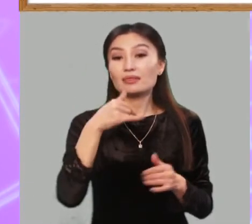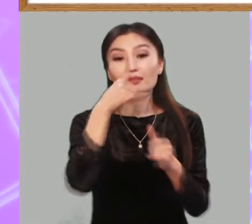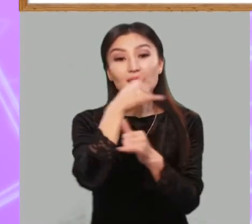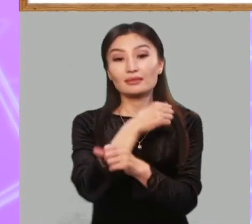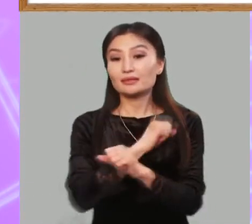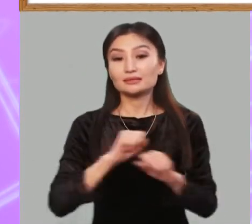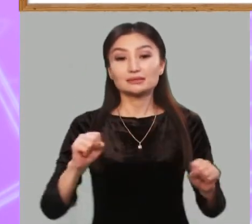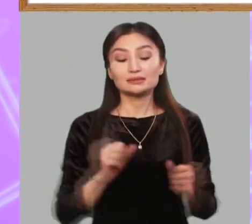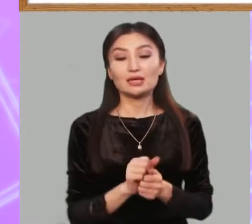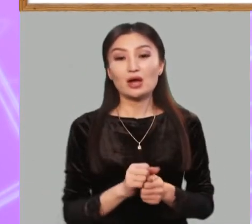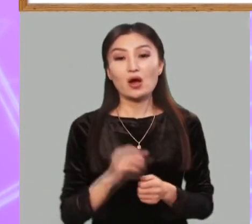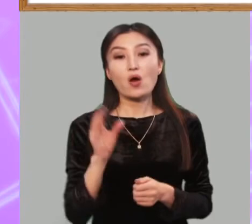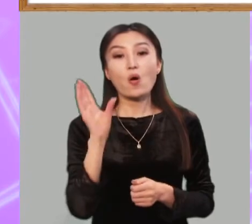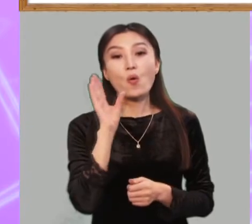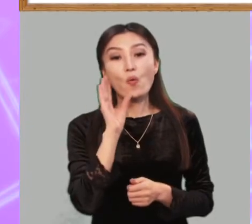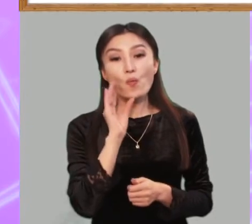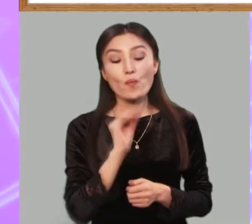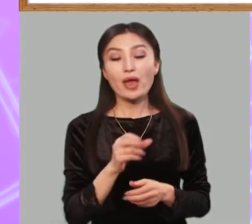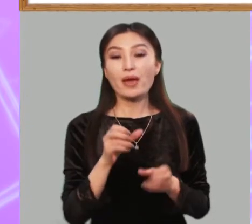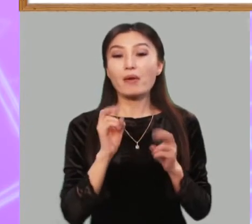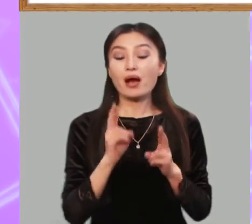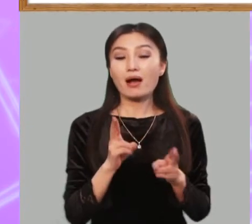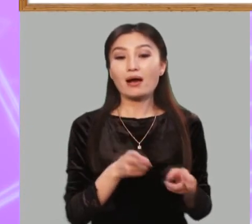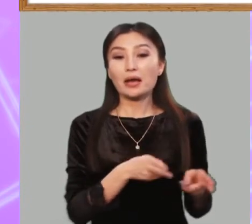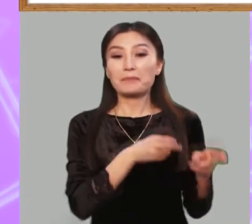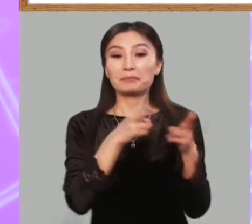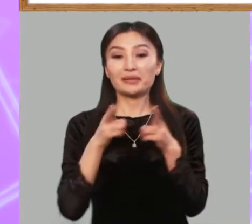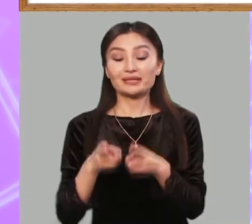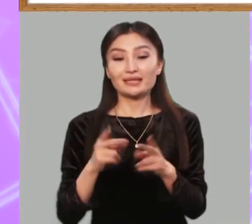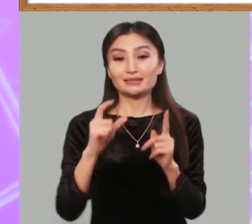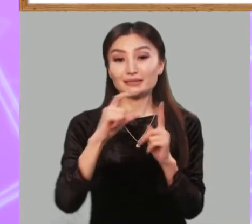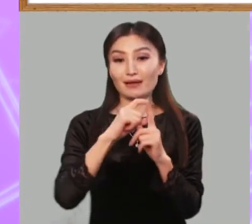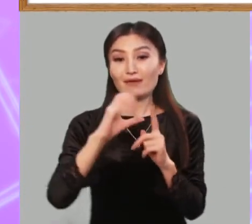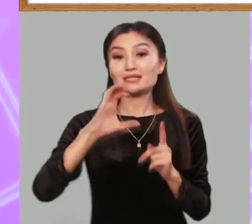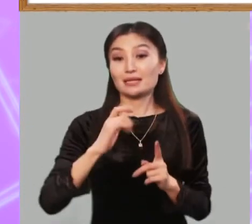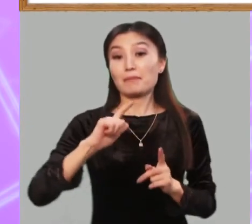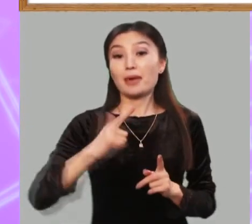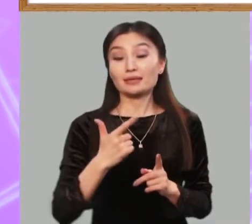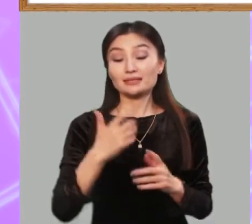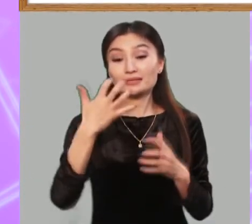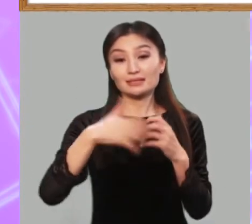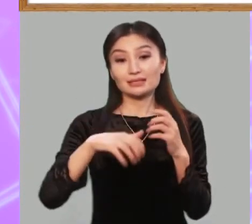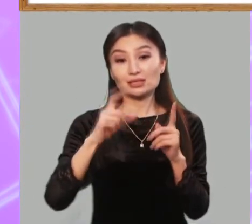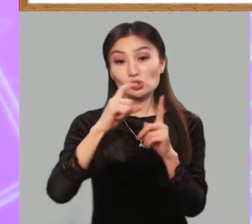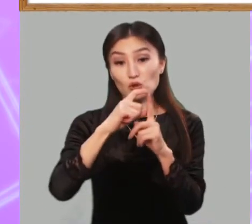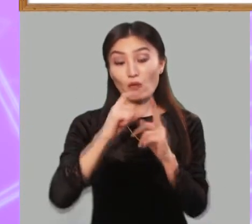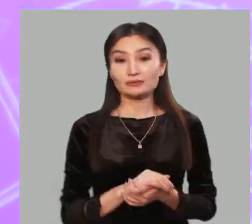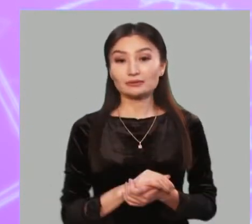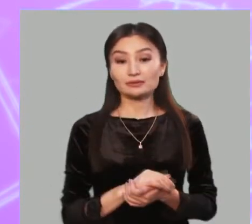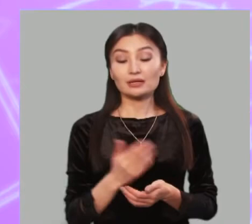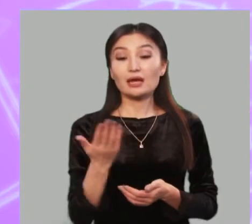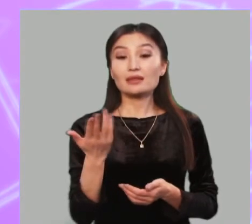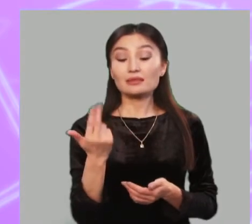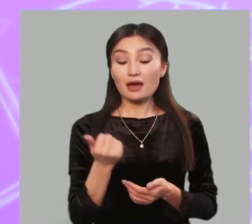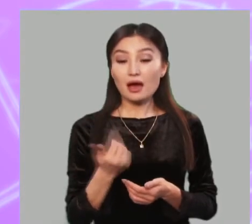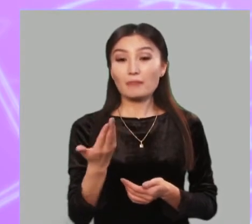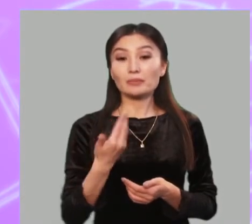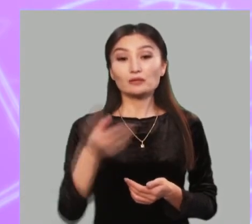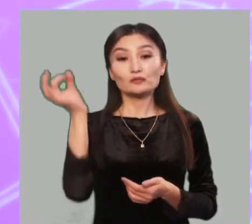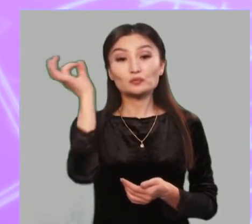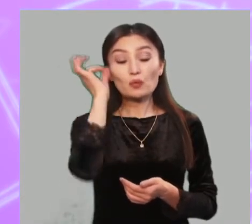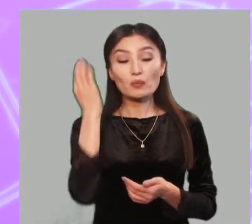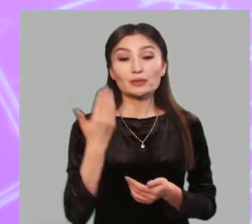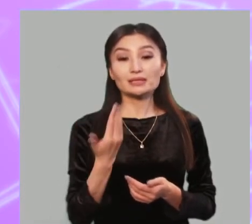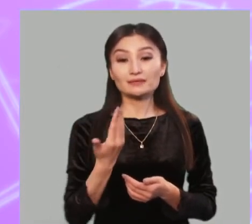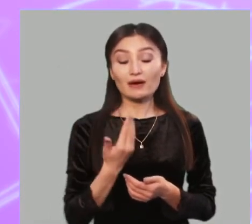произносится. Умеем, как переносить слова с мягким знаком в середине слова. Да, мы